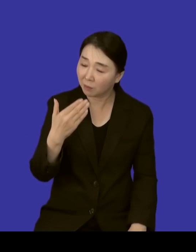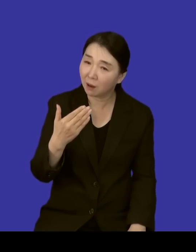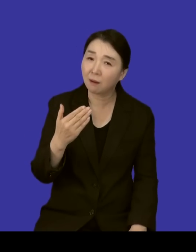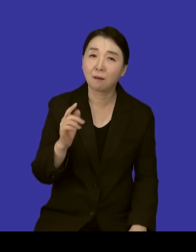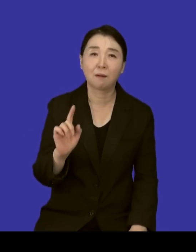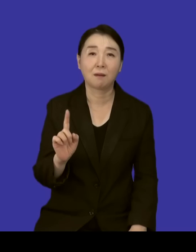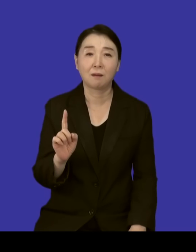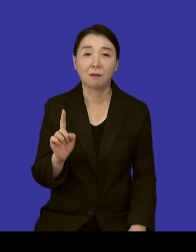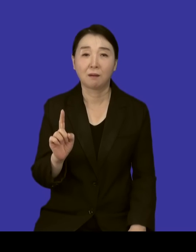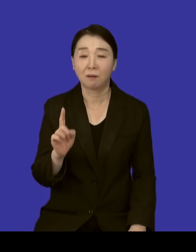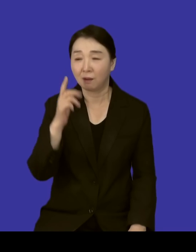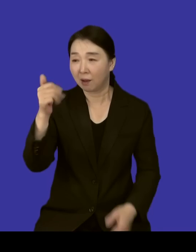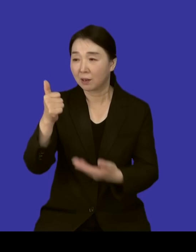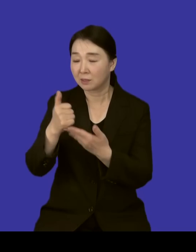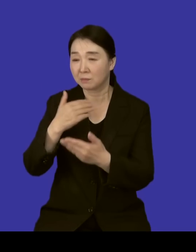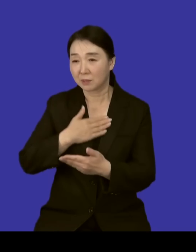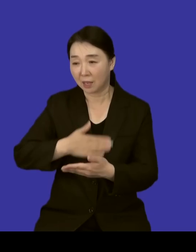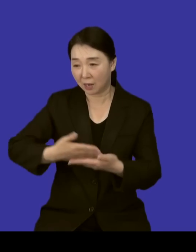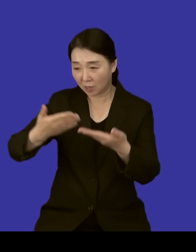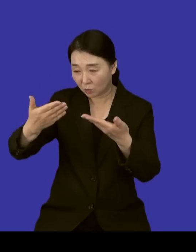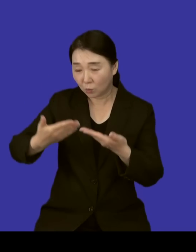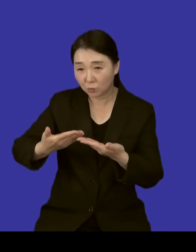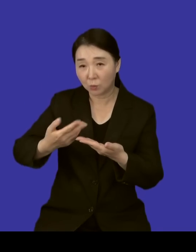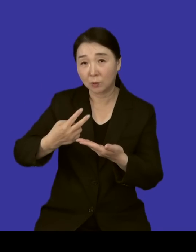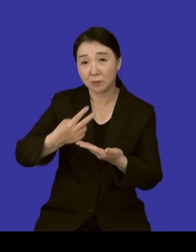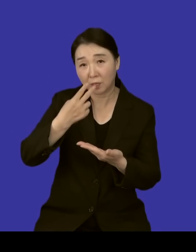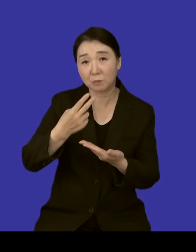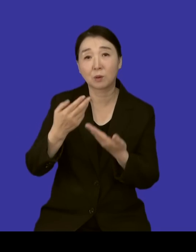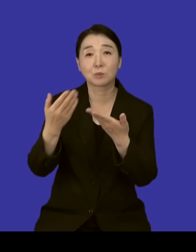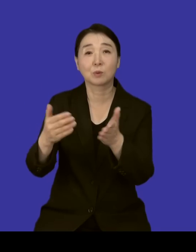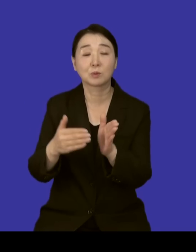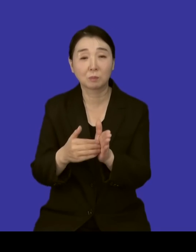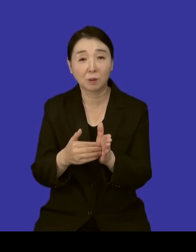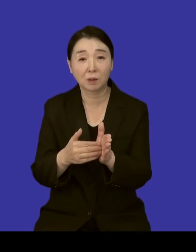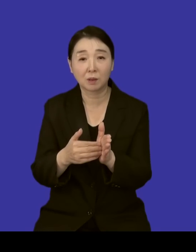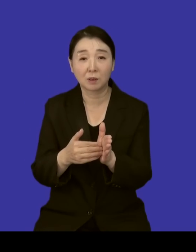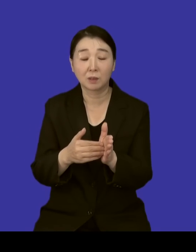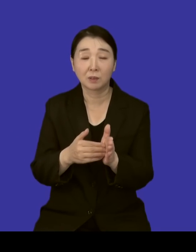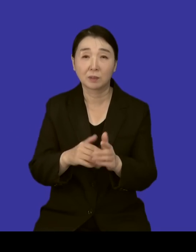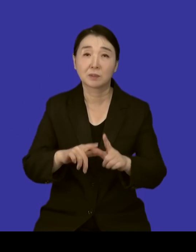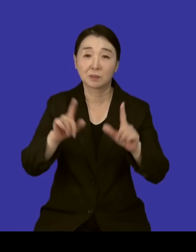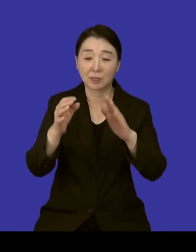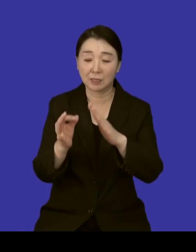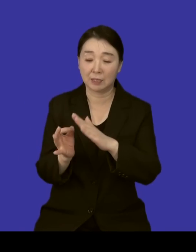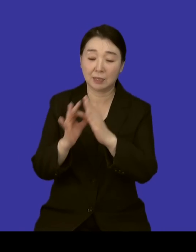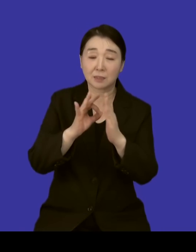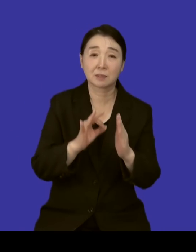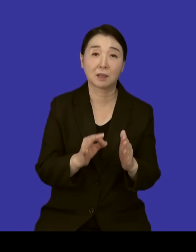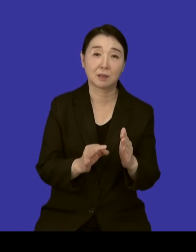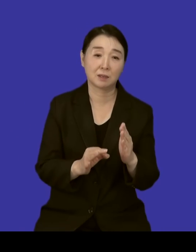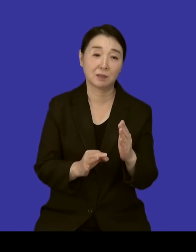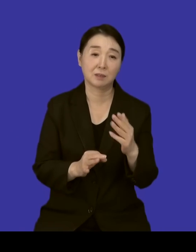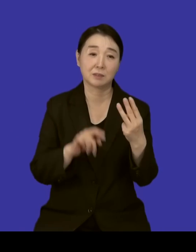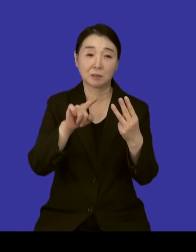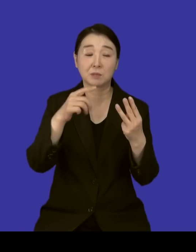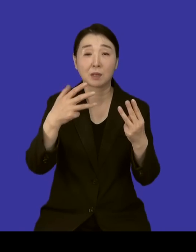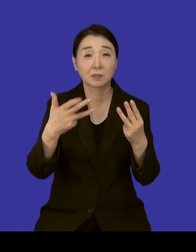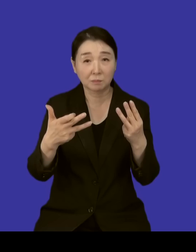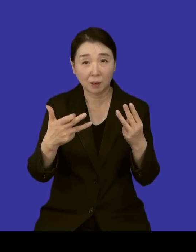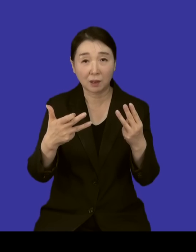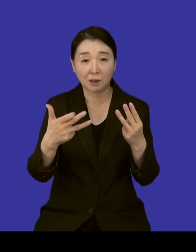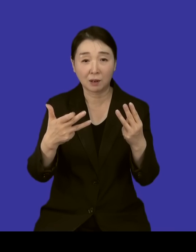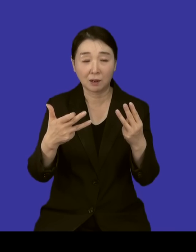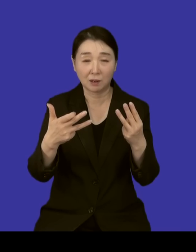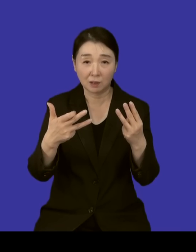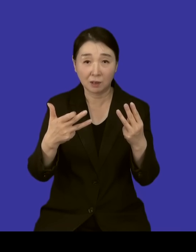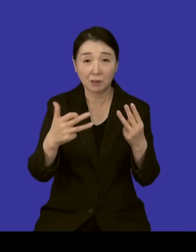근데 제가 하나님이 날 알아줘서 생명을 내놨잖아요. 근데 그날 에스겔 18장 23절에 32절까지